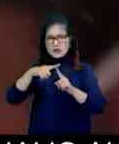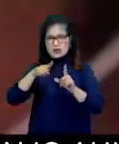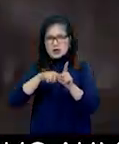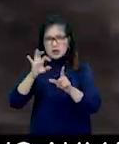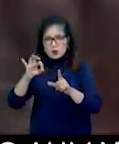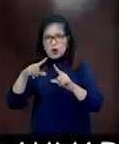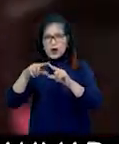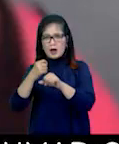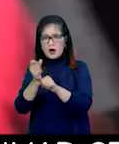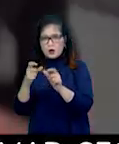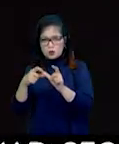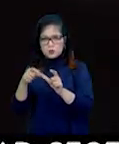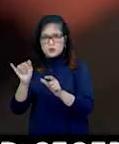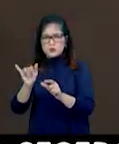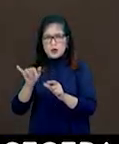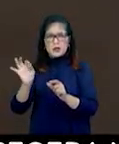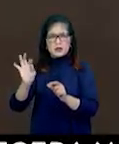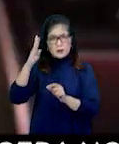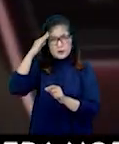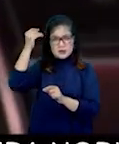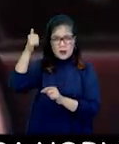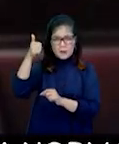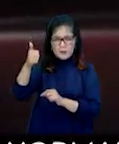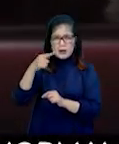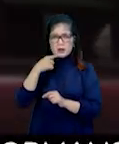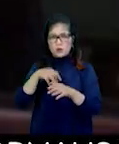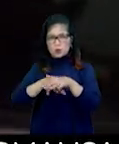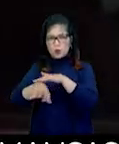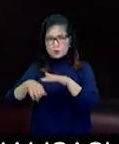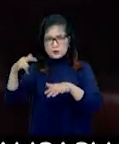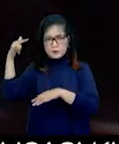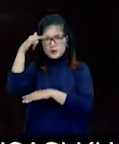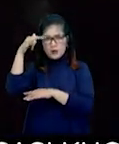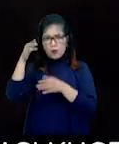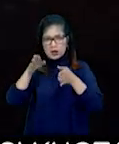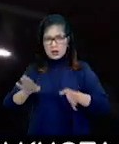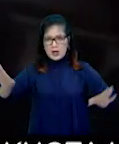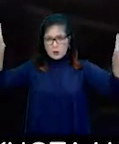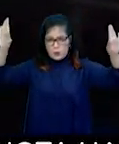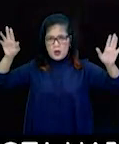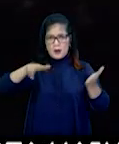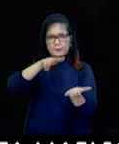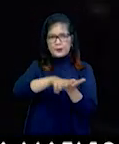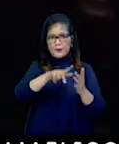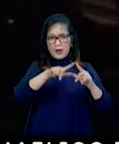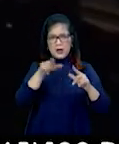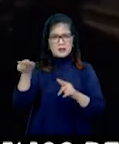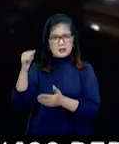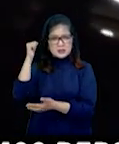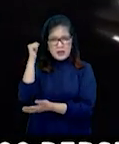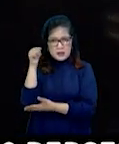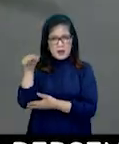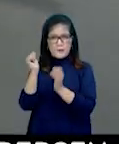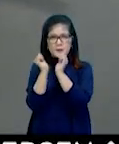melakukan perencanaan dengan baik dalam pembelian pesawat Garuda. Penetapan Albert sebagai tersangka berdasarkan gelar perkara oleh